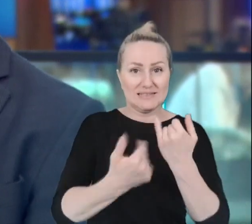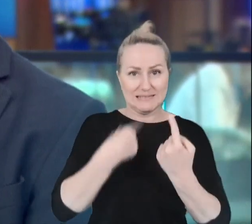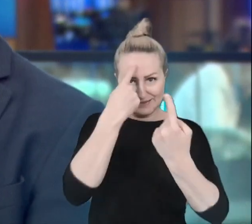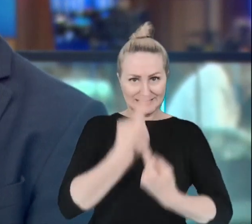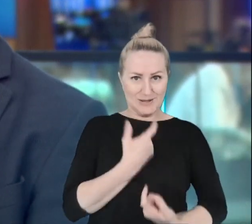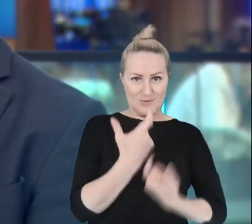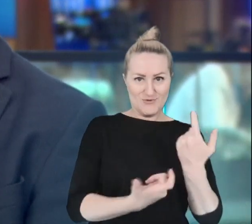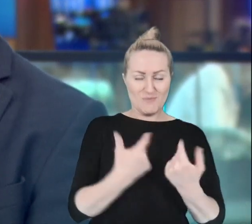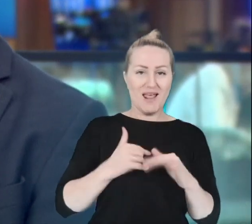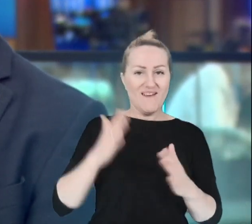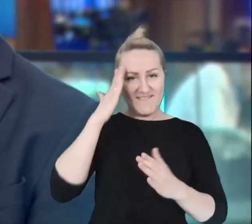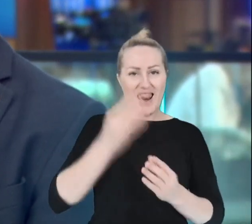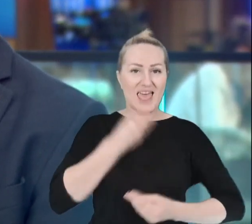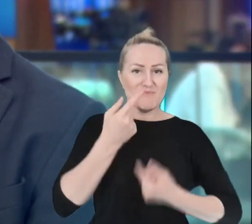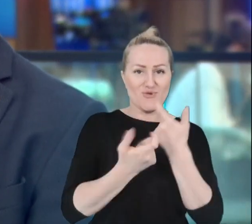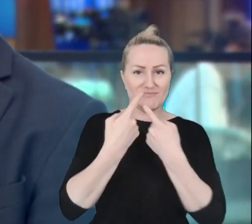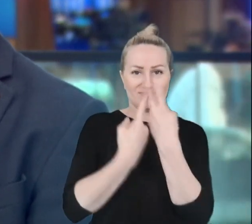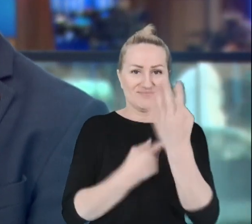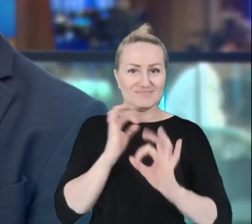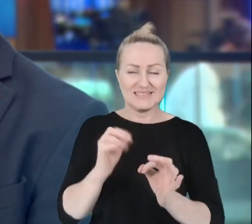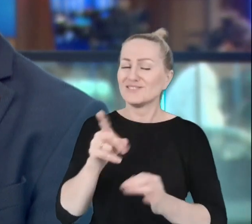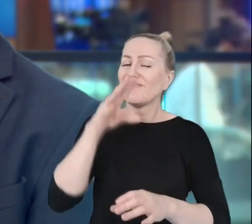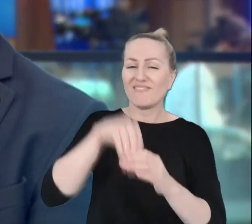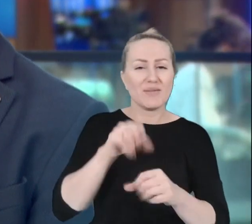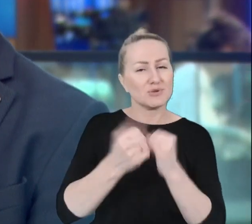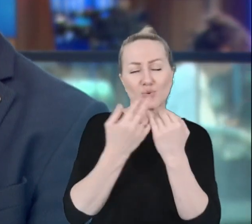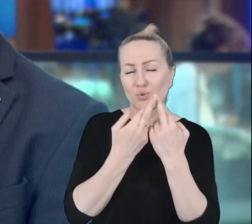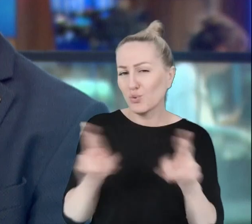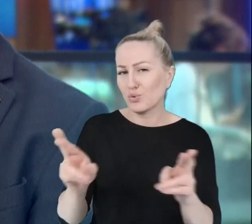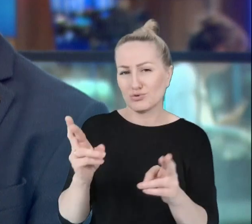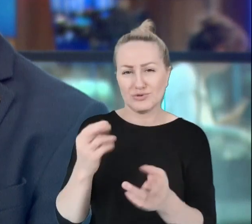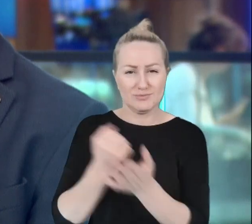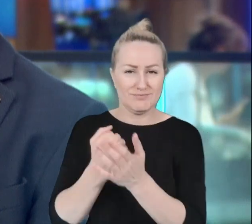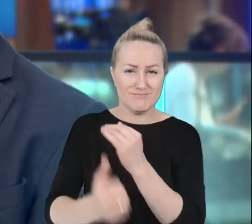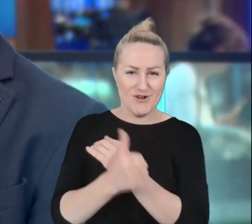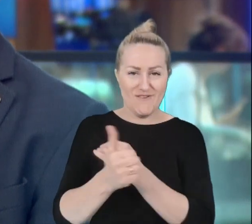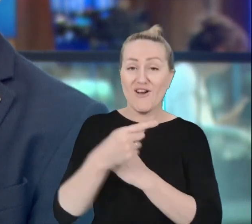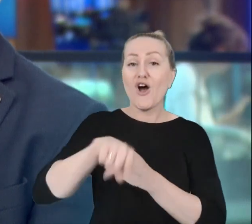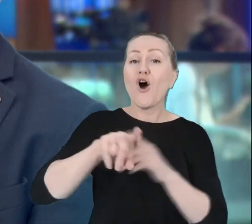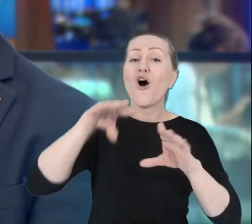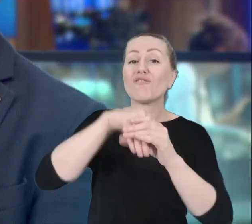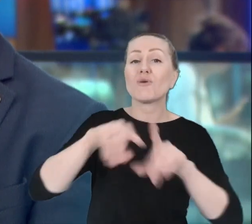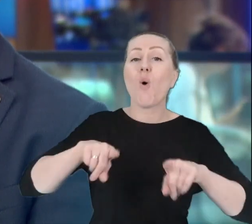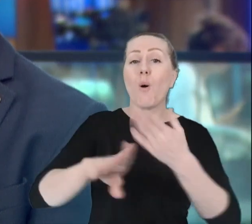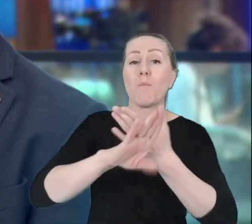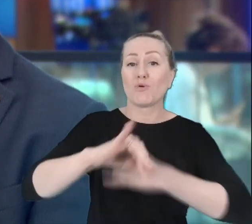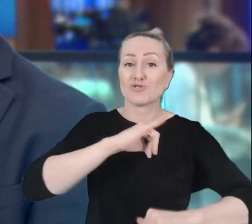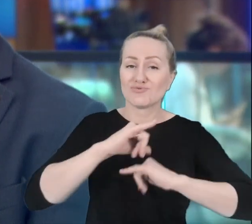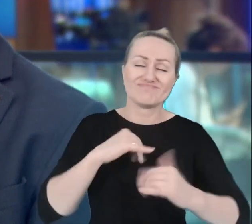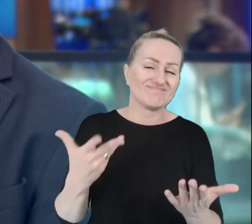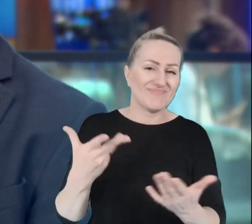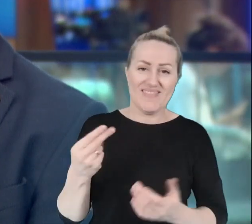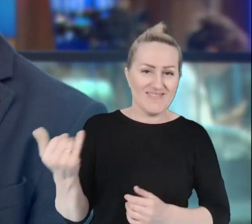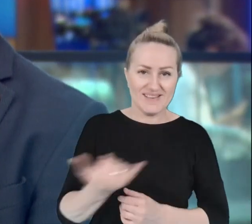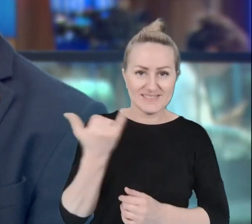lepiej. Więc to są pewnie różne złożone rzeczy. W organizacjach pozarządowych nie zawsze niestety nasza praca